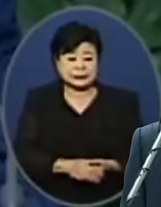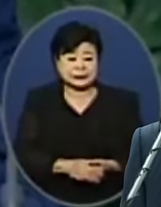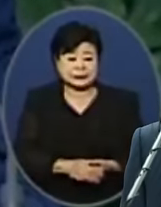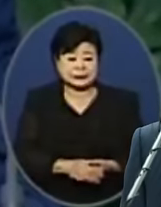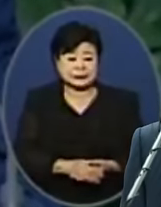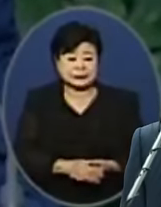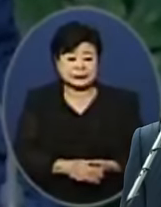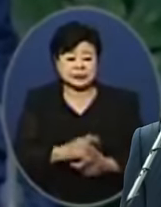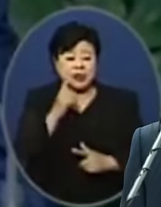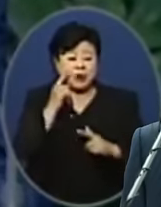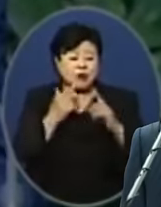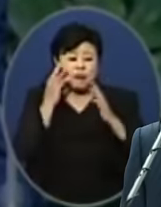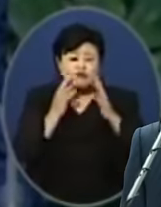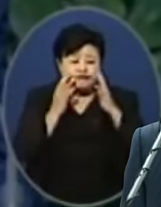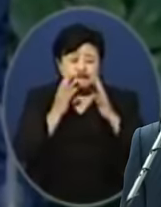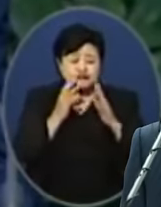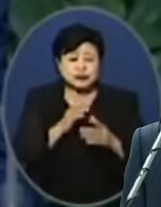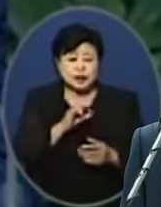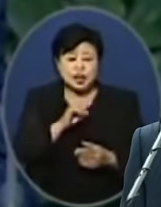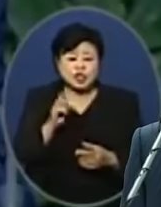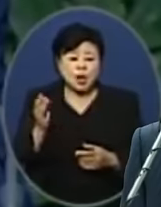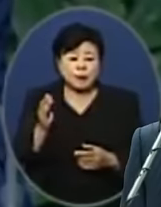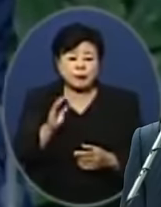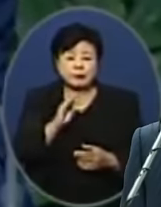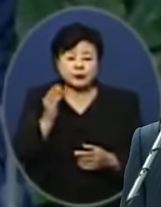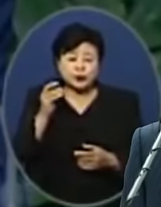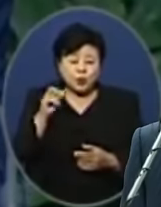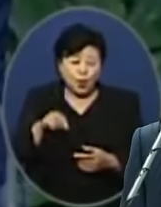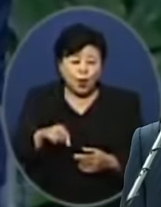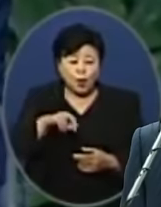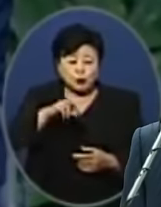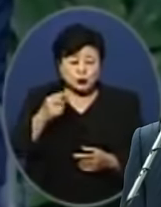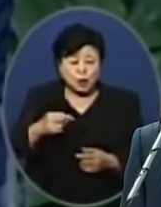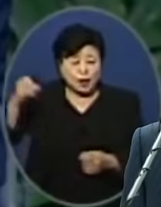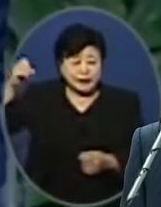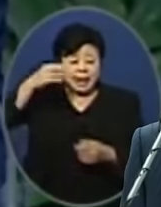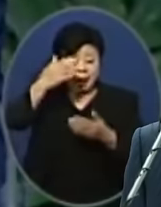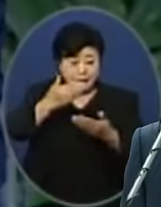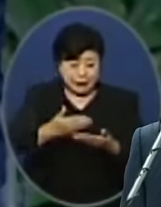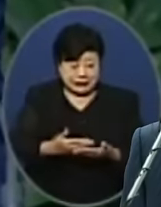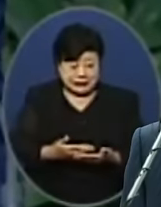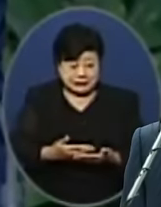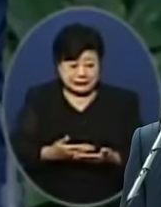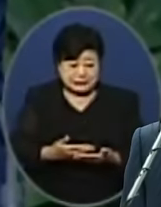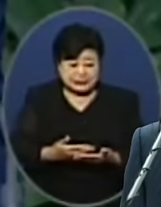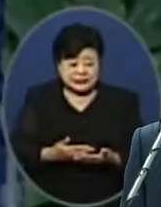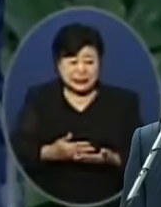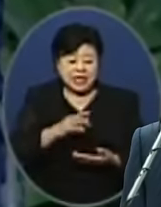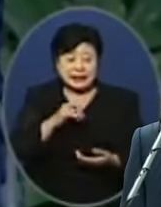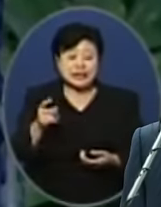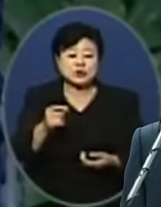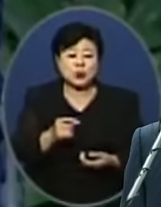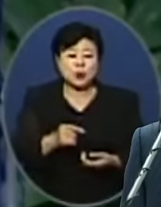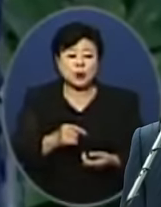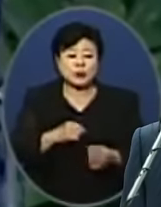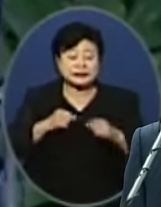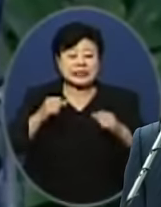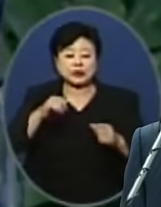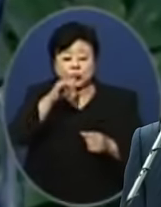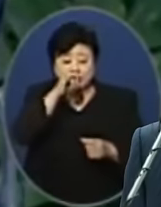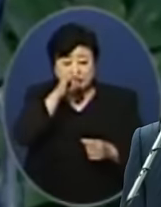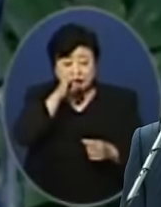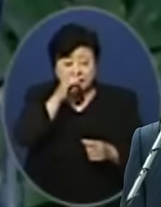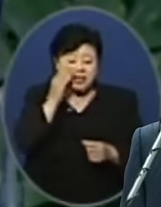이 초목들은 엽록소라고 있는데 엽록소가 태양의 빛을 받아가지고서 탄소 동화작용을 일으켜서